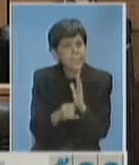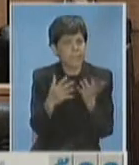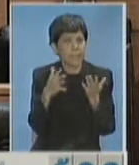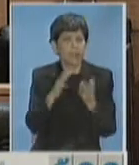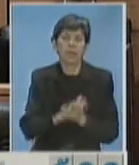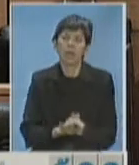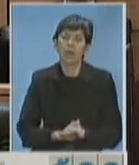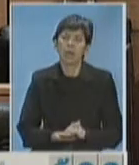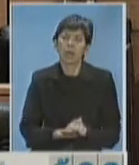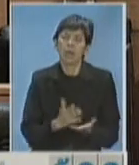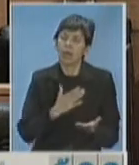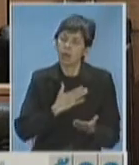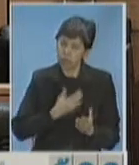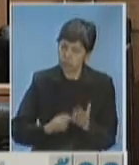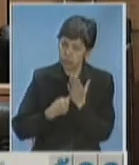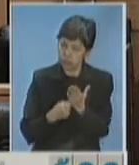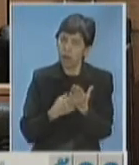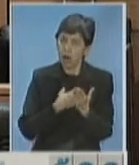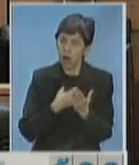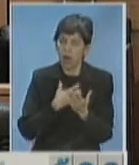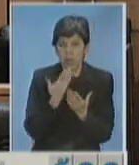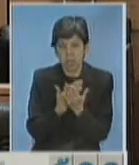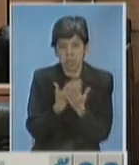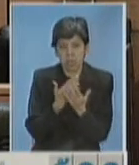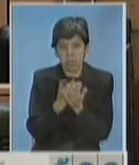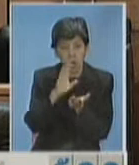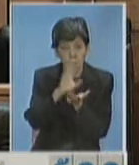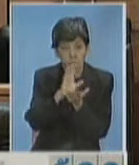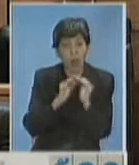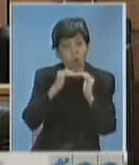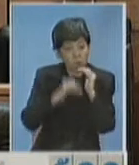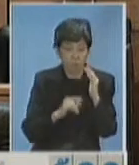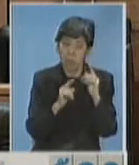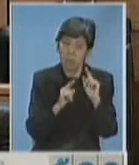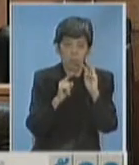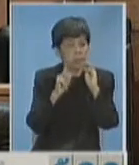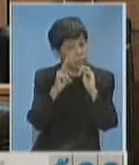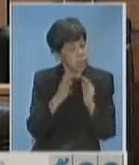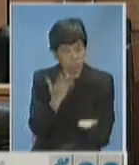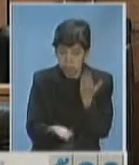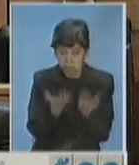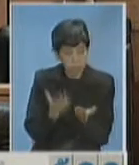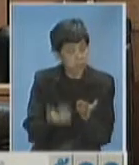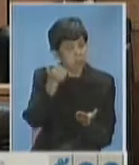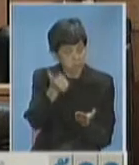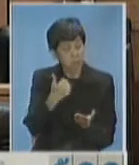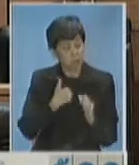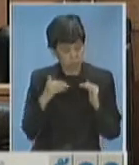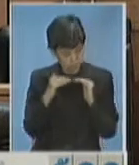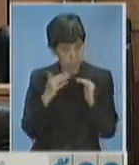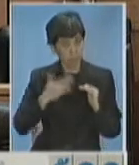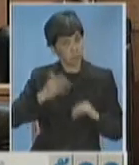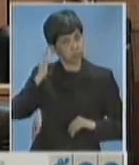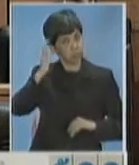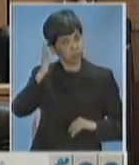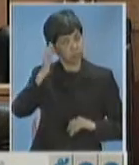ที่เราจะเสนอปรับลดมาตราไหนก็ได้นะครับแล้วเราก็มีสิทธิ์ที่จะอภิ